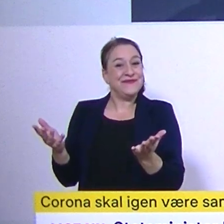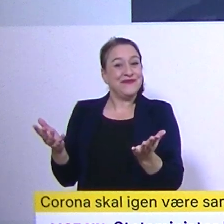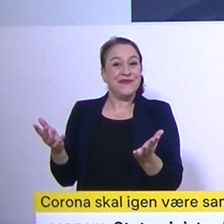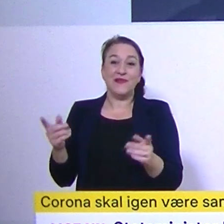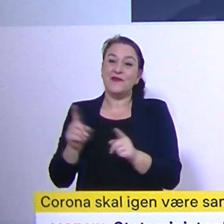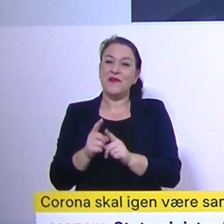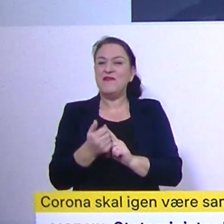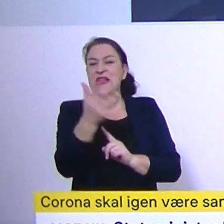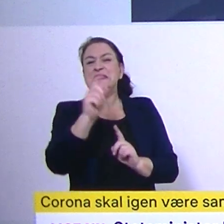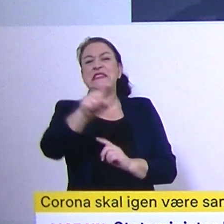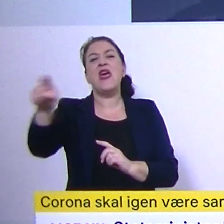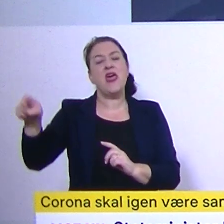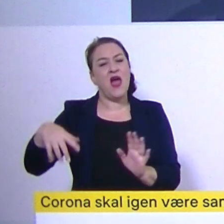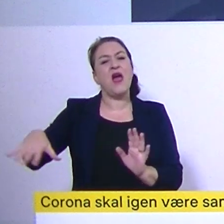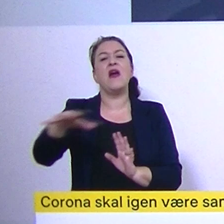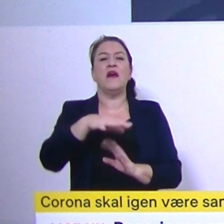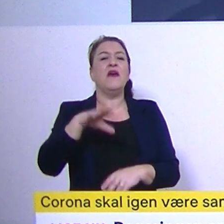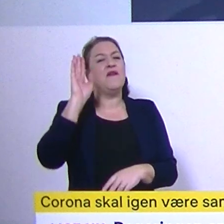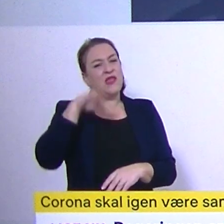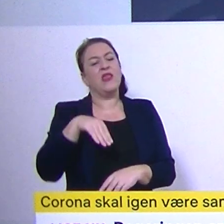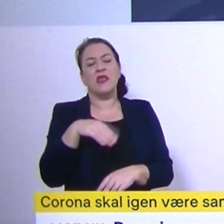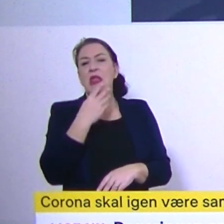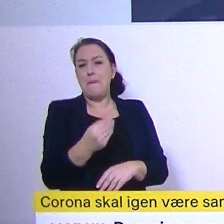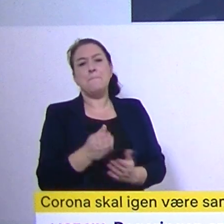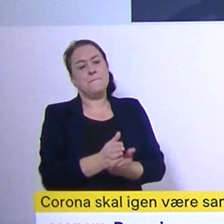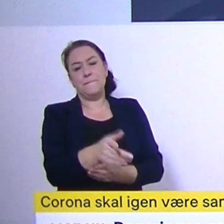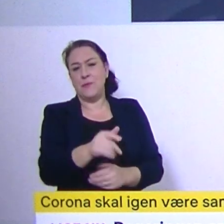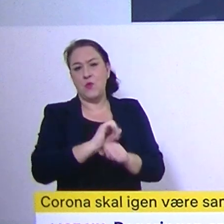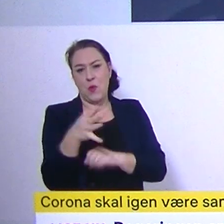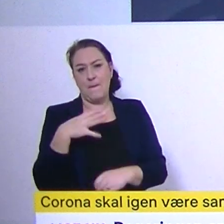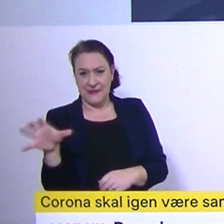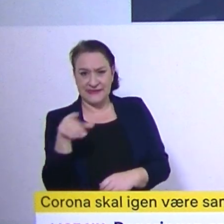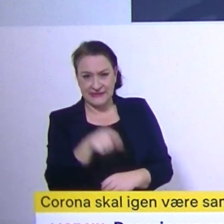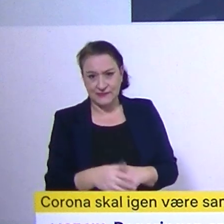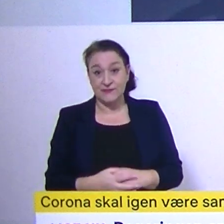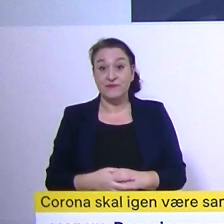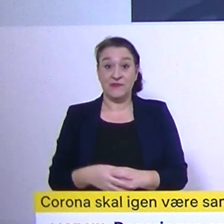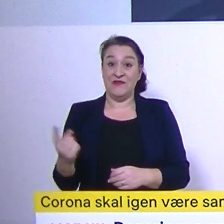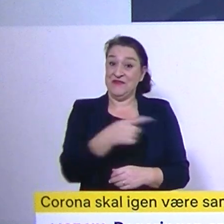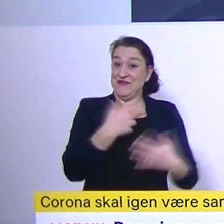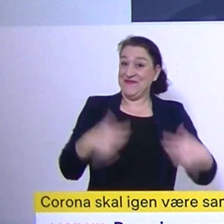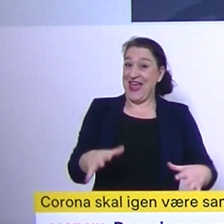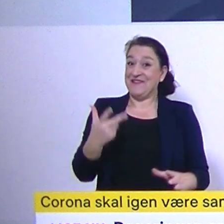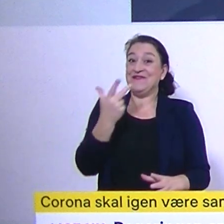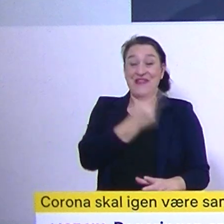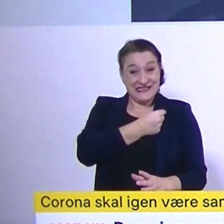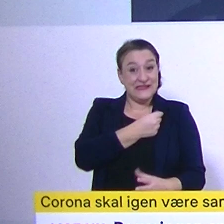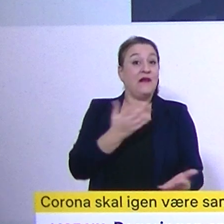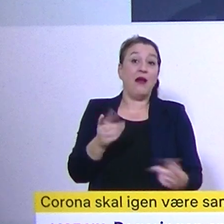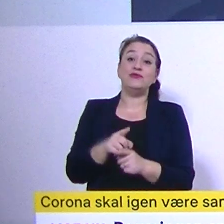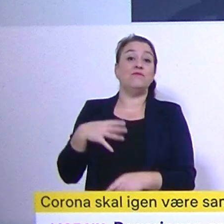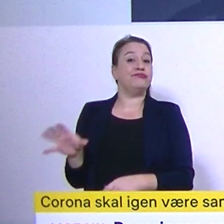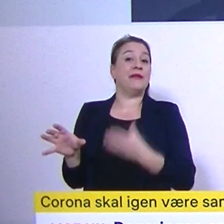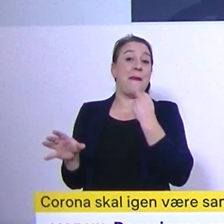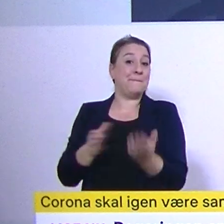steder, så er det også nemt at administrere. Og for alle os, der er vaccineret, ja der er det nemt. Der er ikke